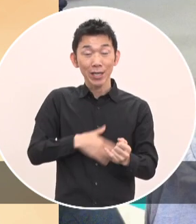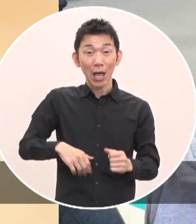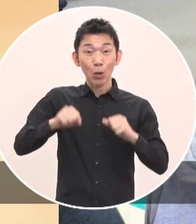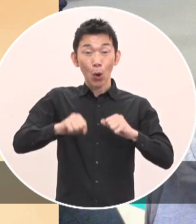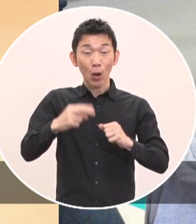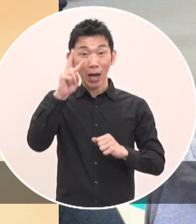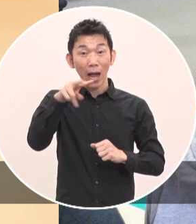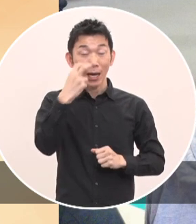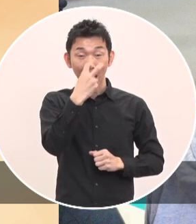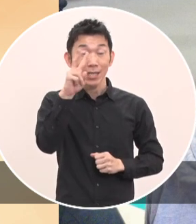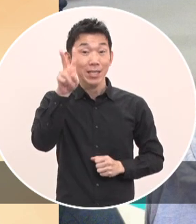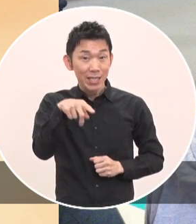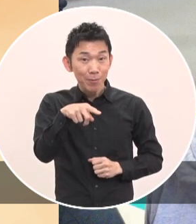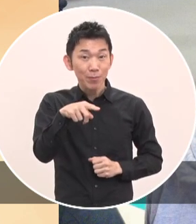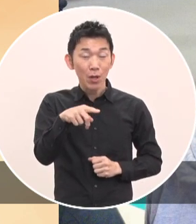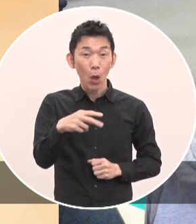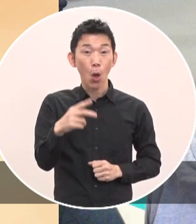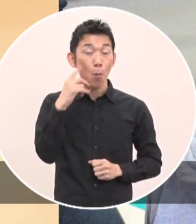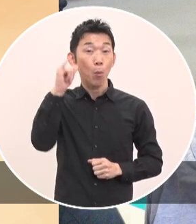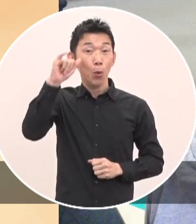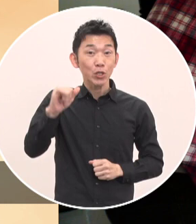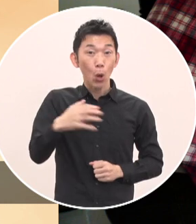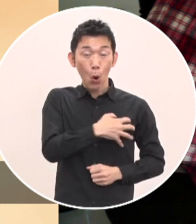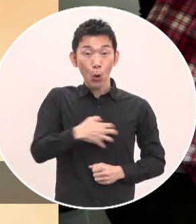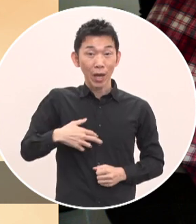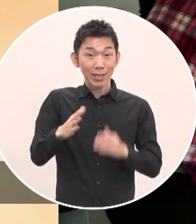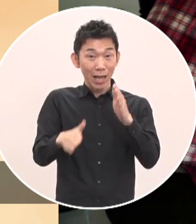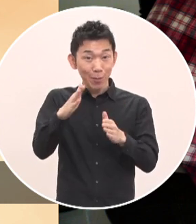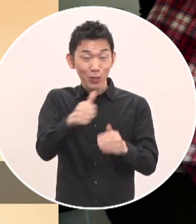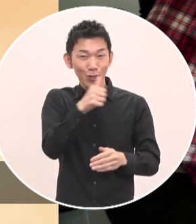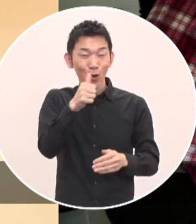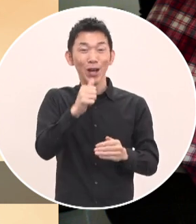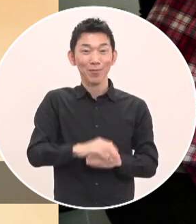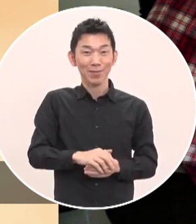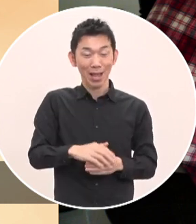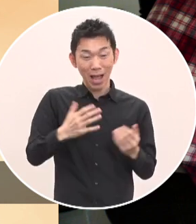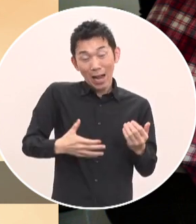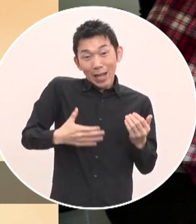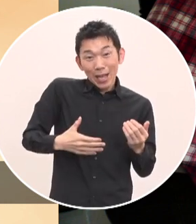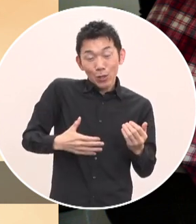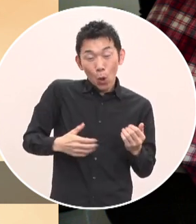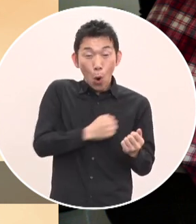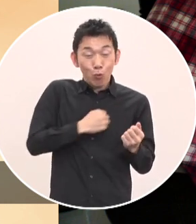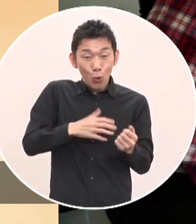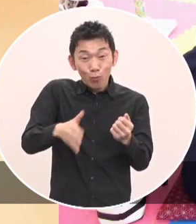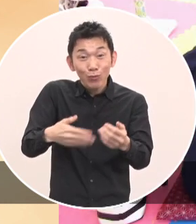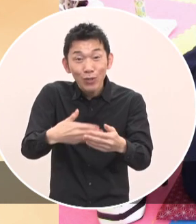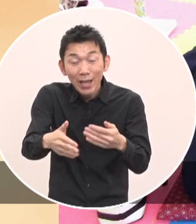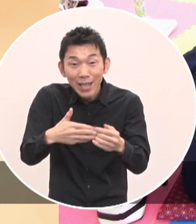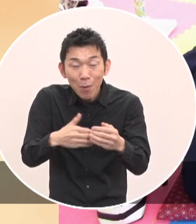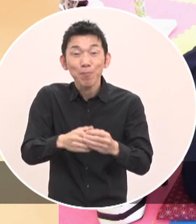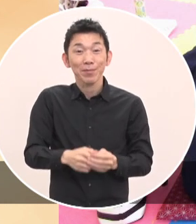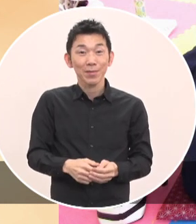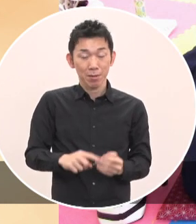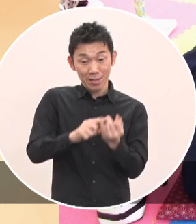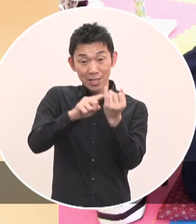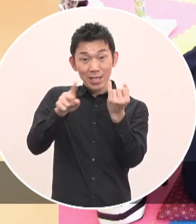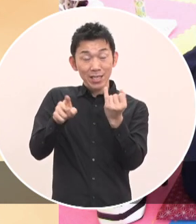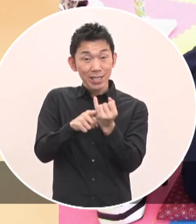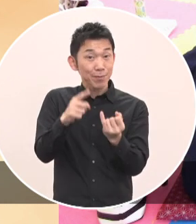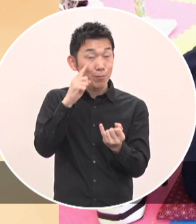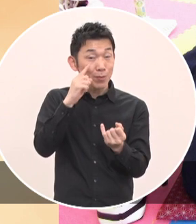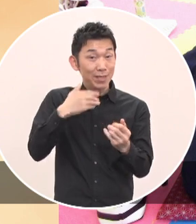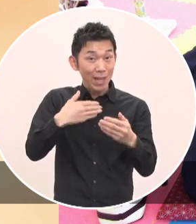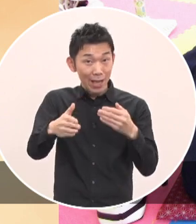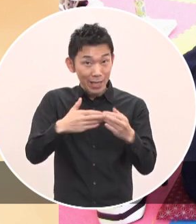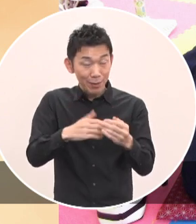や母子保健サービスの紹介赤ちゃんの沐浴体型や妊娠模擬体験などを行って